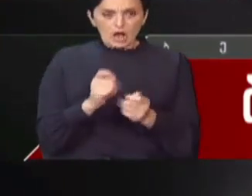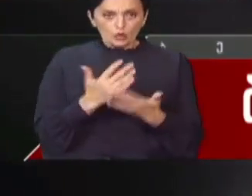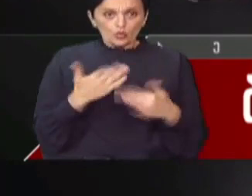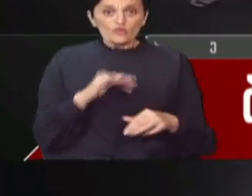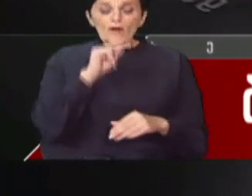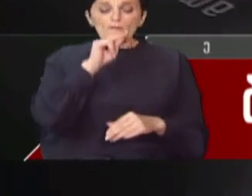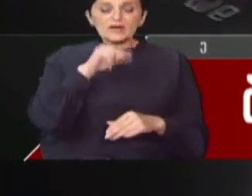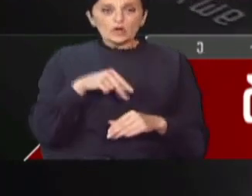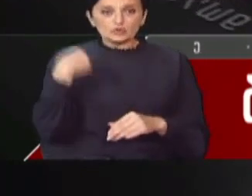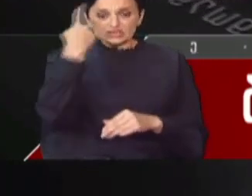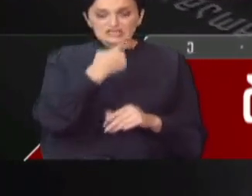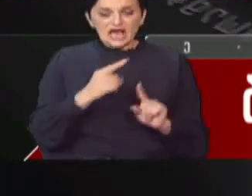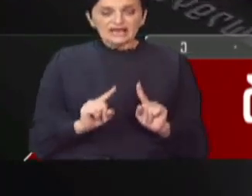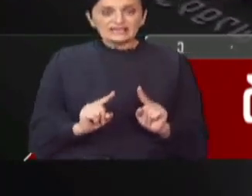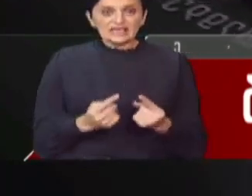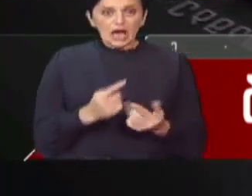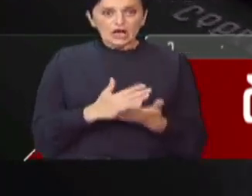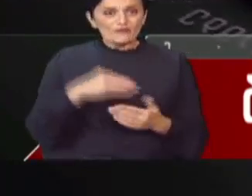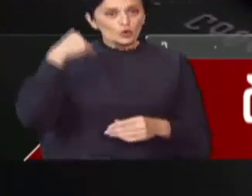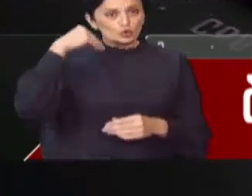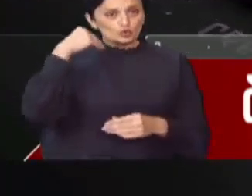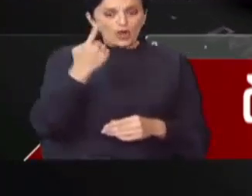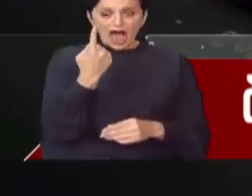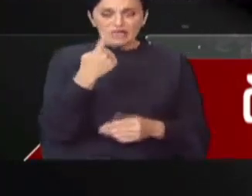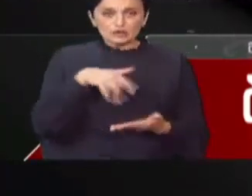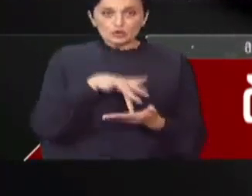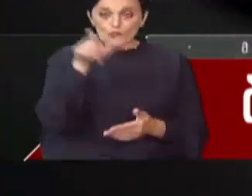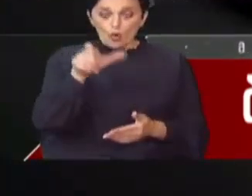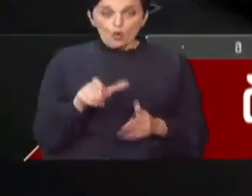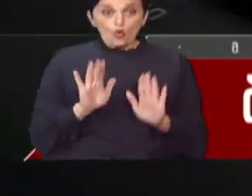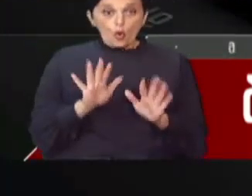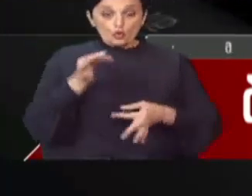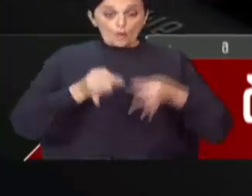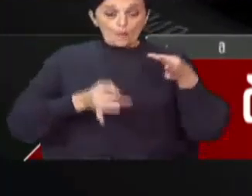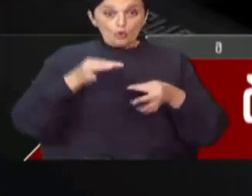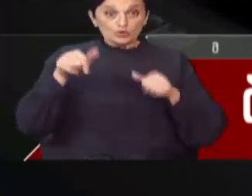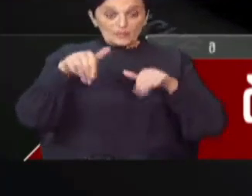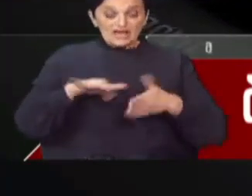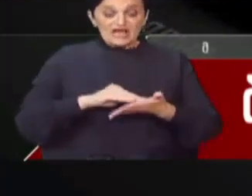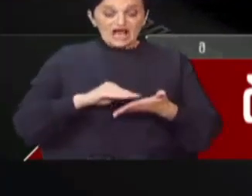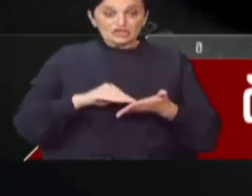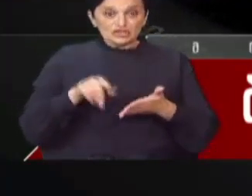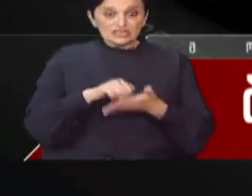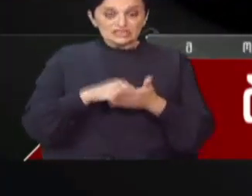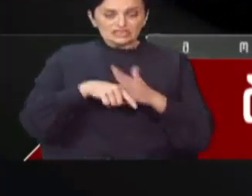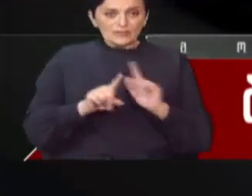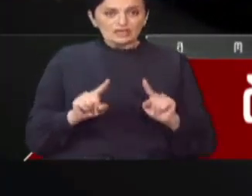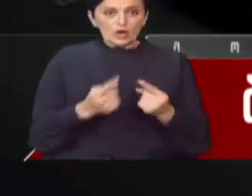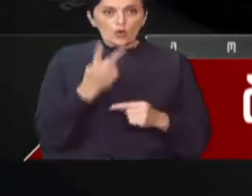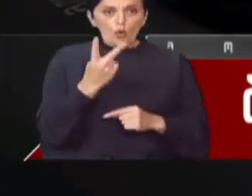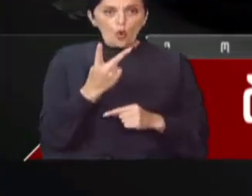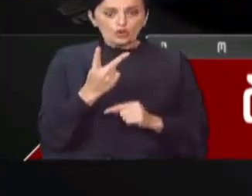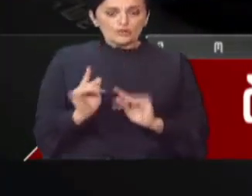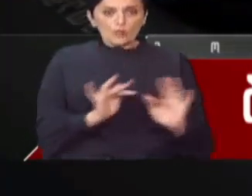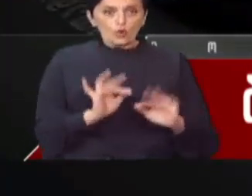Ასევე ბრალდებულის სახით დაკავებულია თურქეთის ერთი მოქალაქე, ხოლო მოსამართლის განჩინების საფუძველზე დაკავებულია ორი